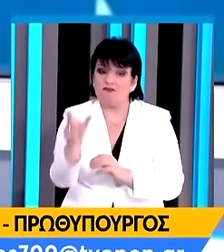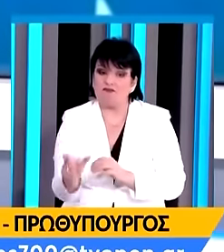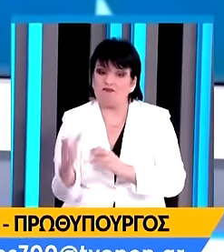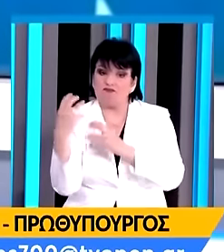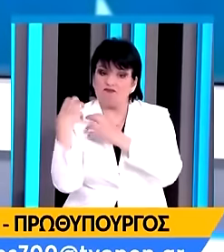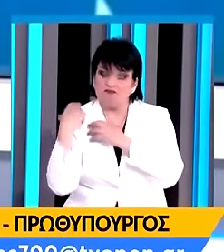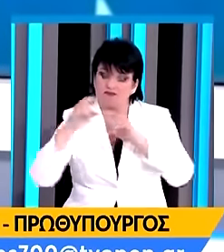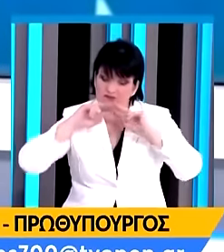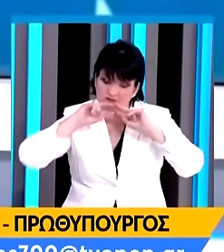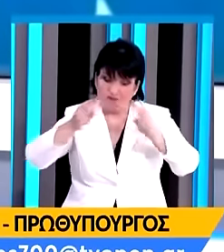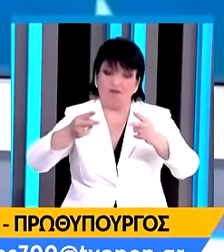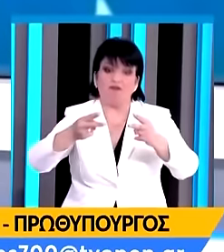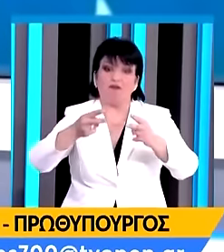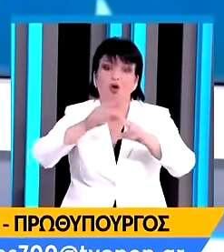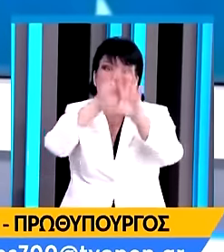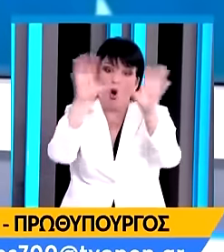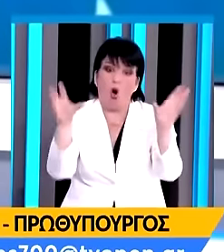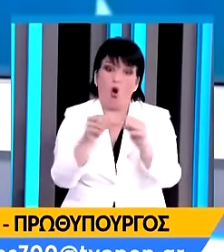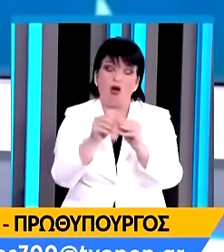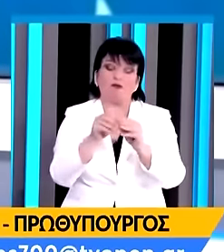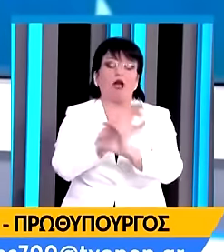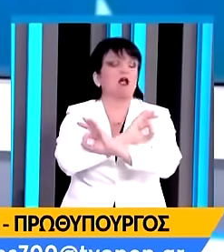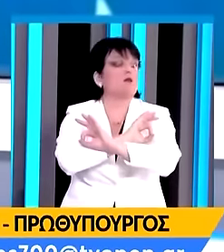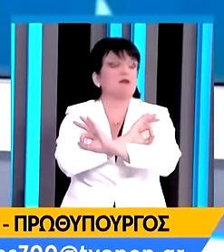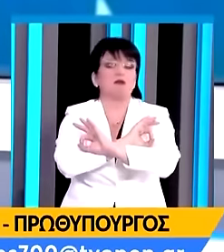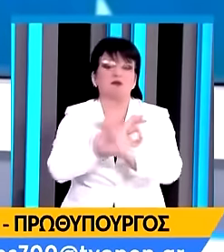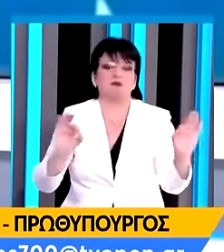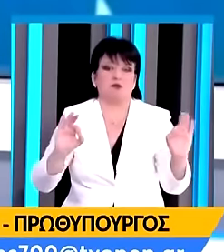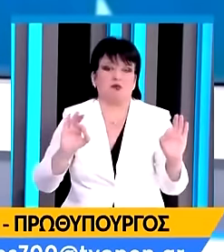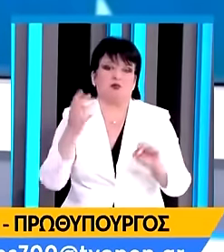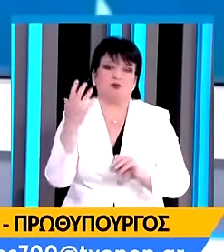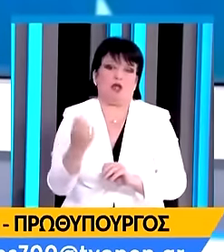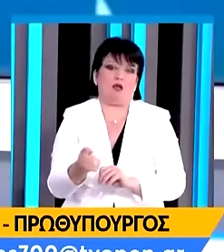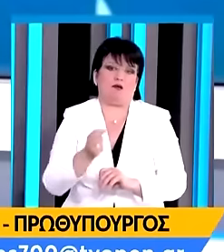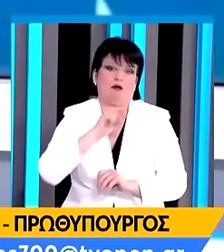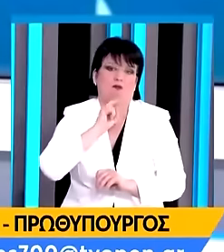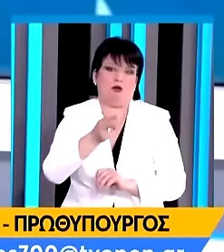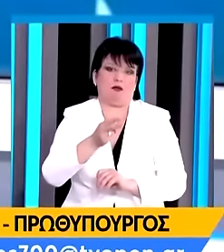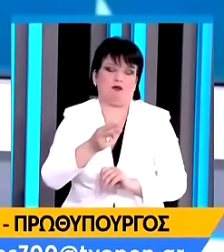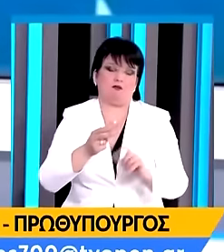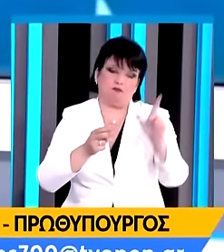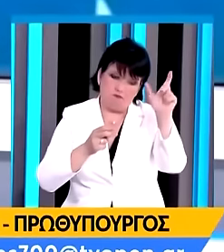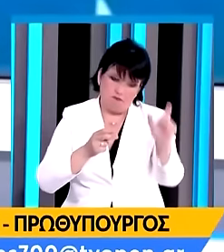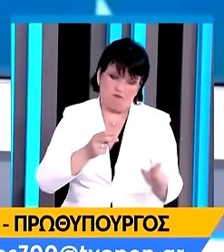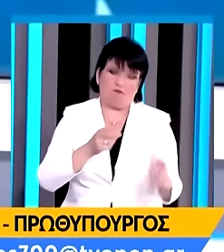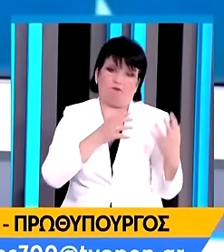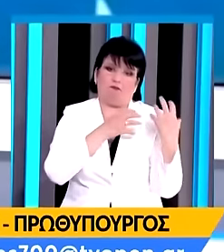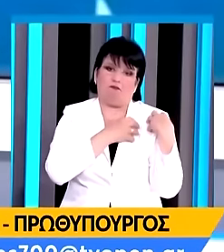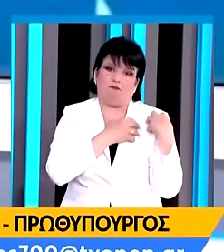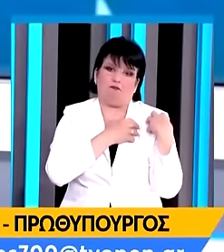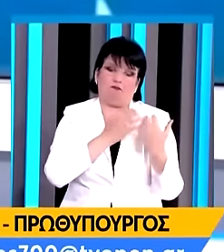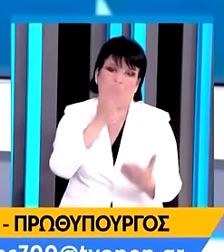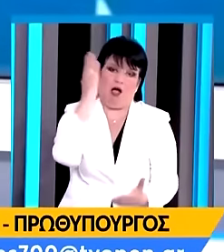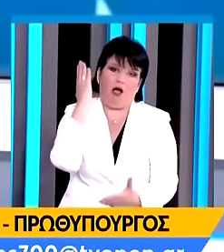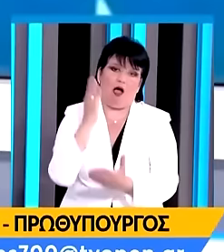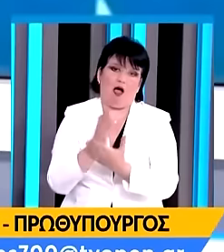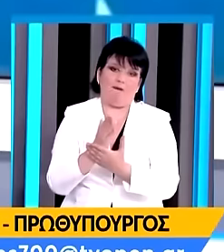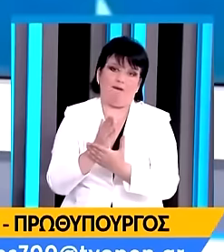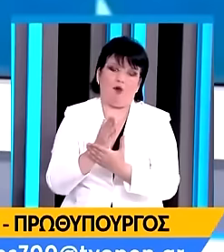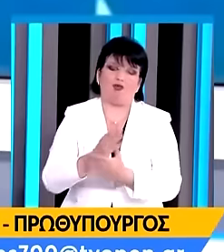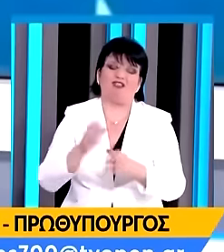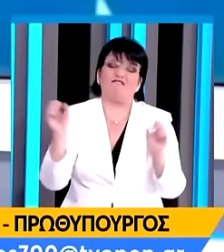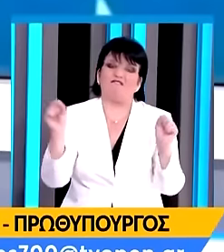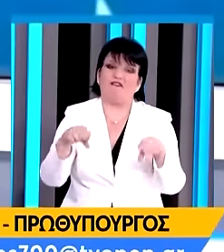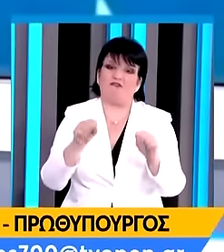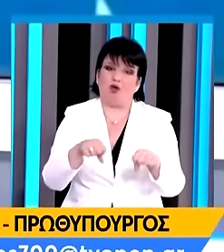να απαντήσει για αυτό το οποίο εγώ είμαι σίγουρος ότι δεν ισχύει, αλλά νομίζω ότι μόνο η δικαιοσύνη μπορεί να το πει με απόλυτη